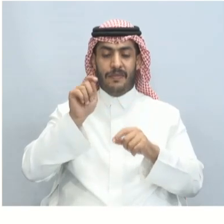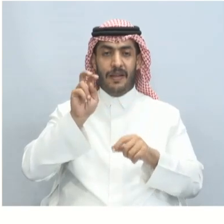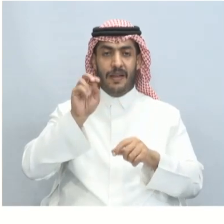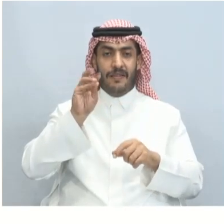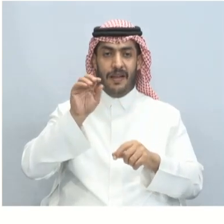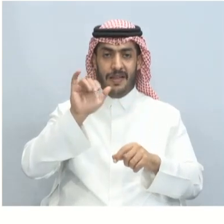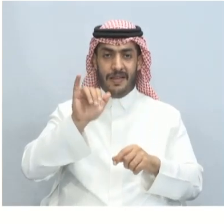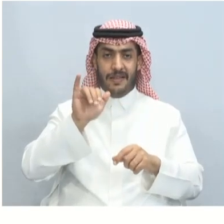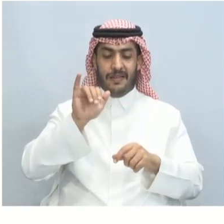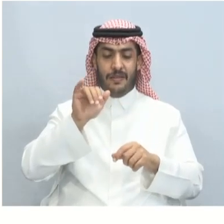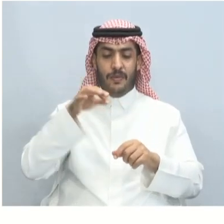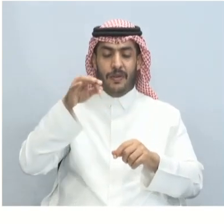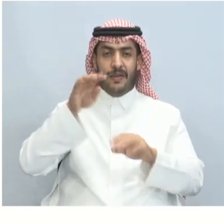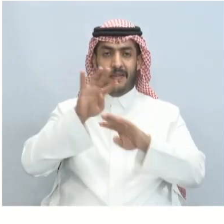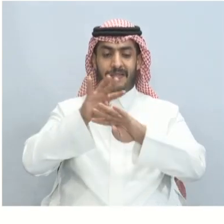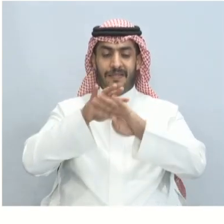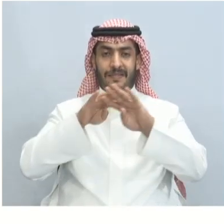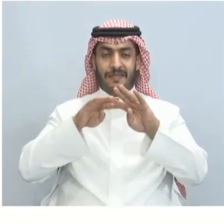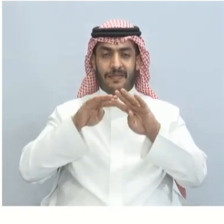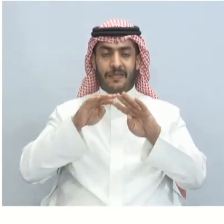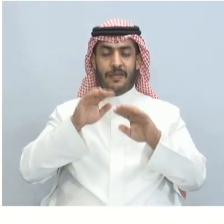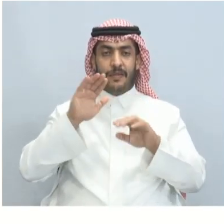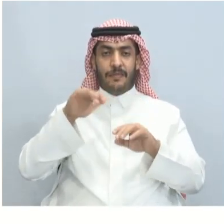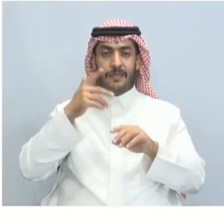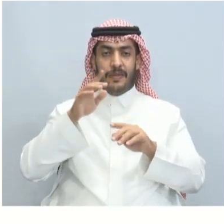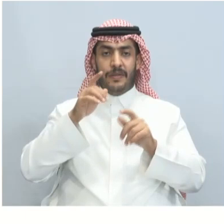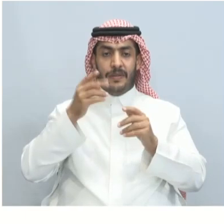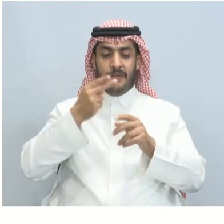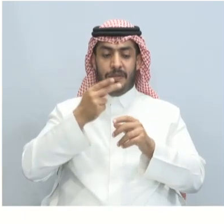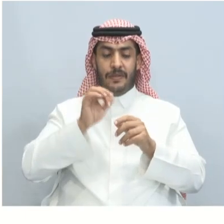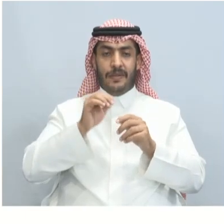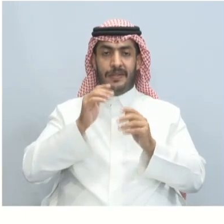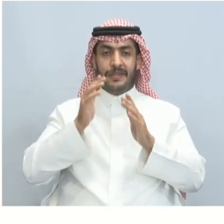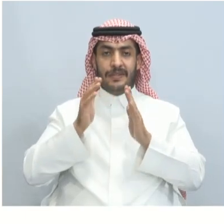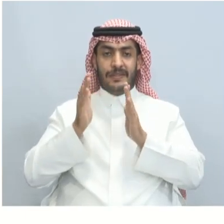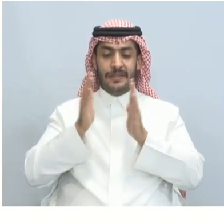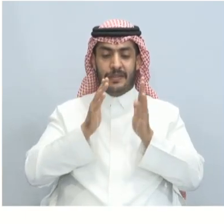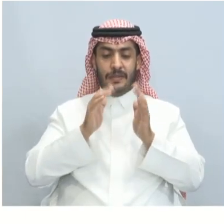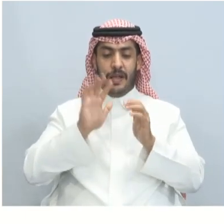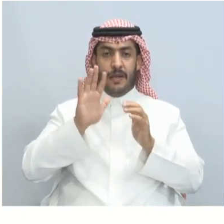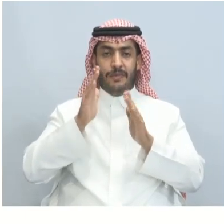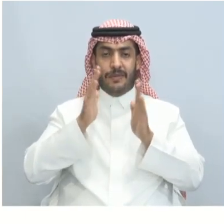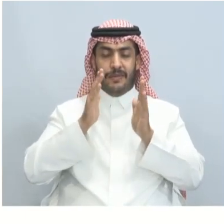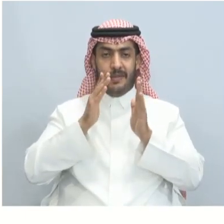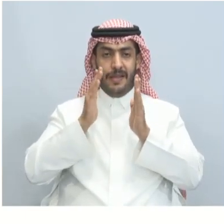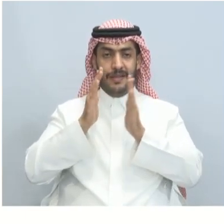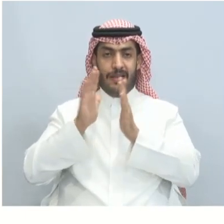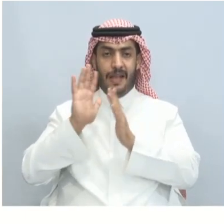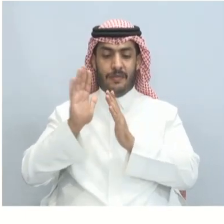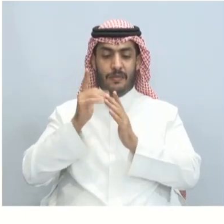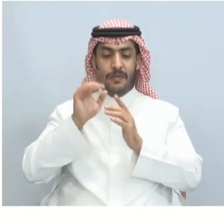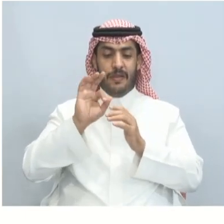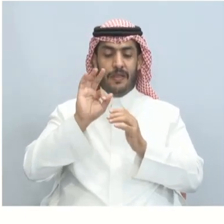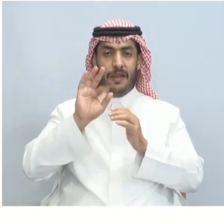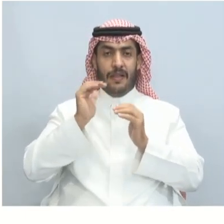ي المجاور على ورقه رسم بياني ثم ارسم صورته بالانسحاب خمس وحدات الى اليمين